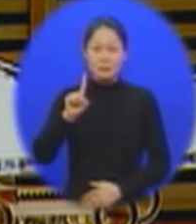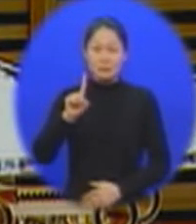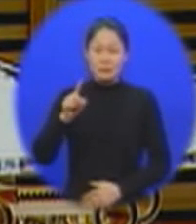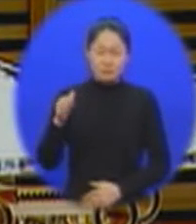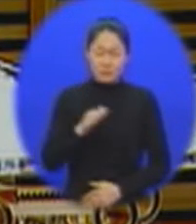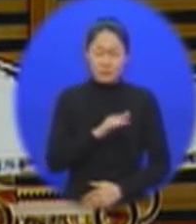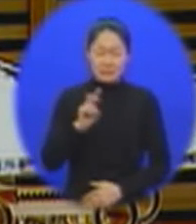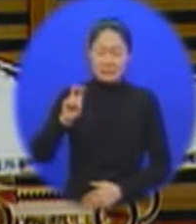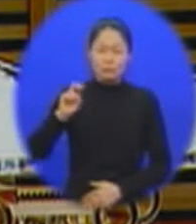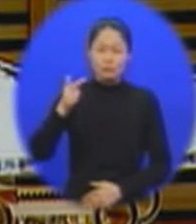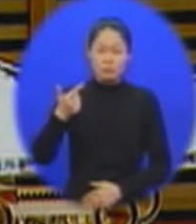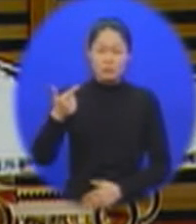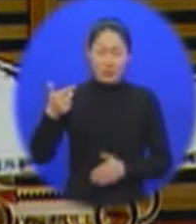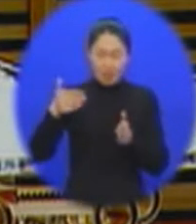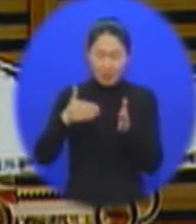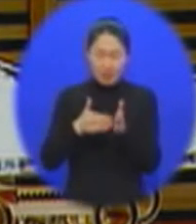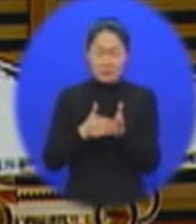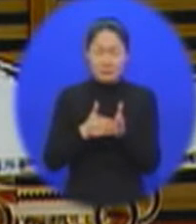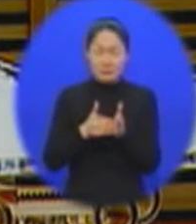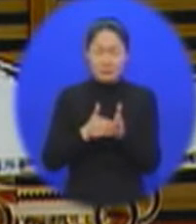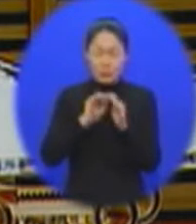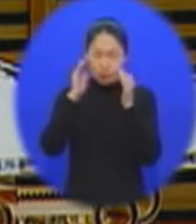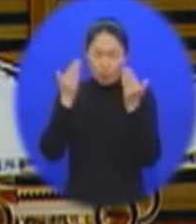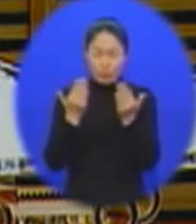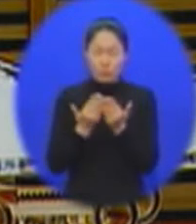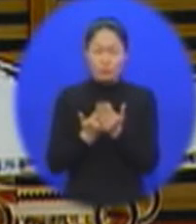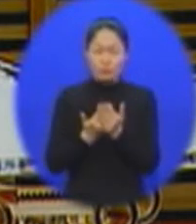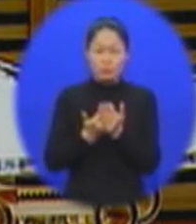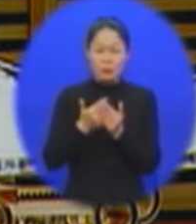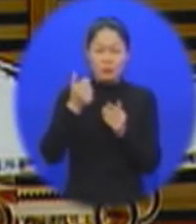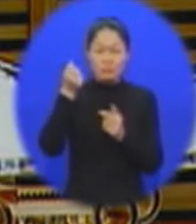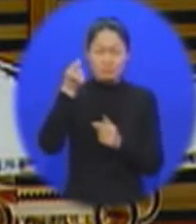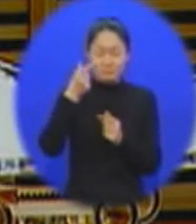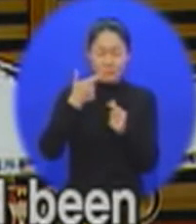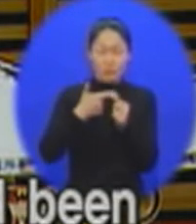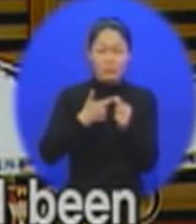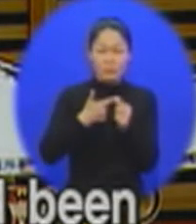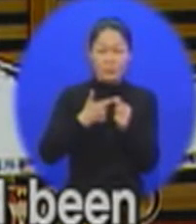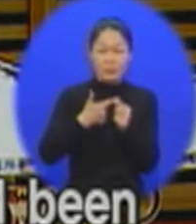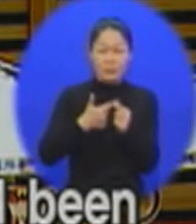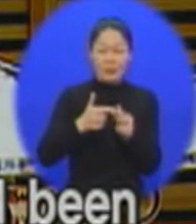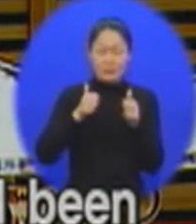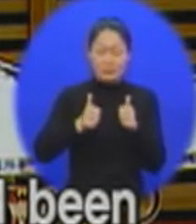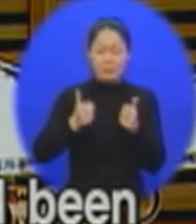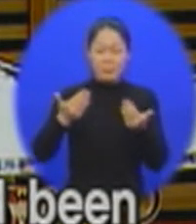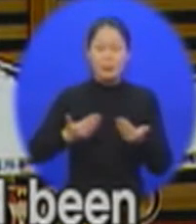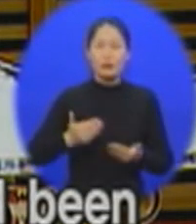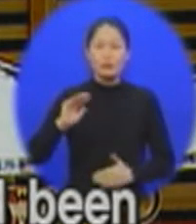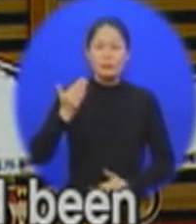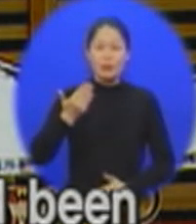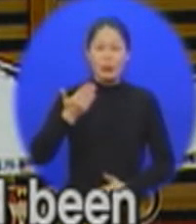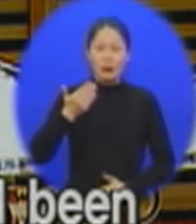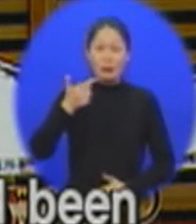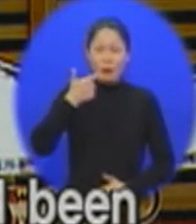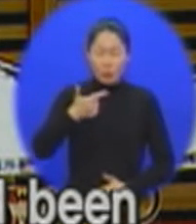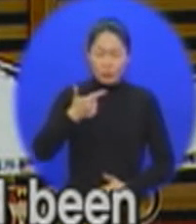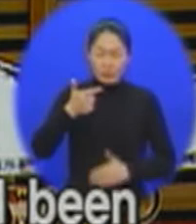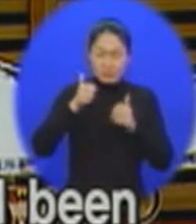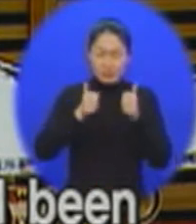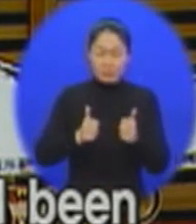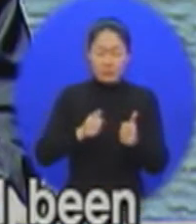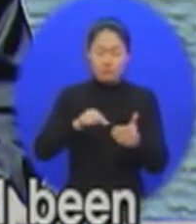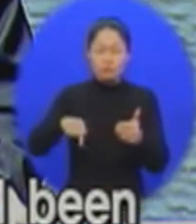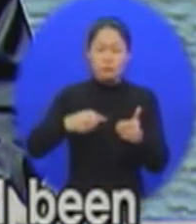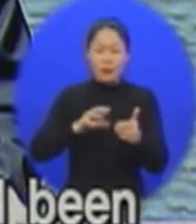까지 모두 6관 재판을 받습니다 근데 6번 재판을 받는 중에 사도